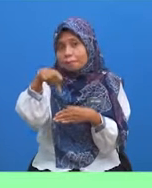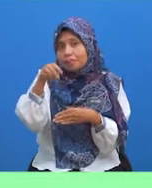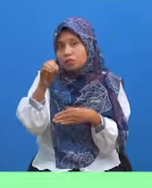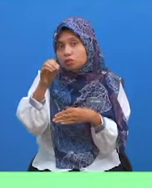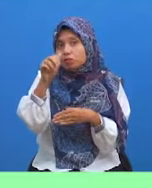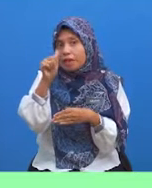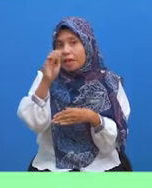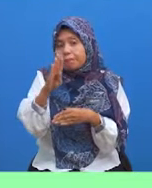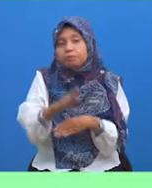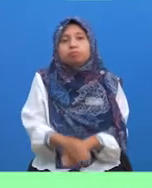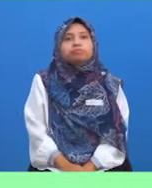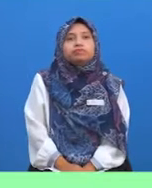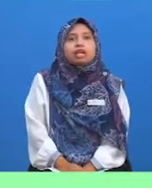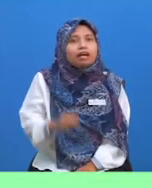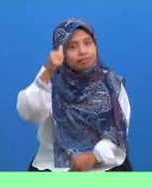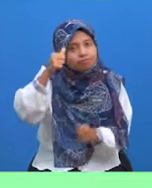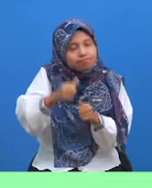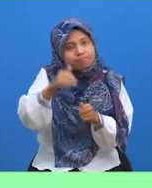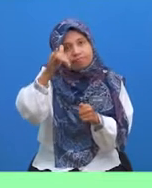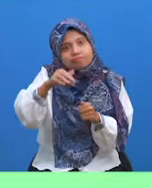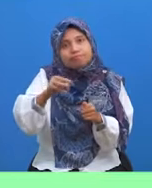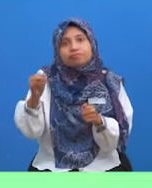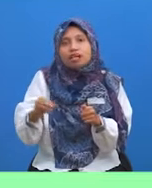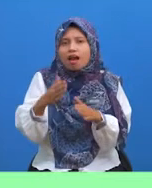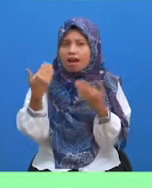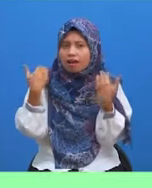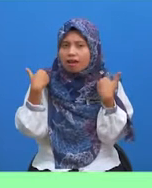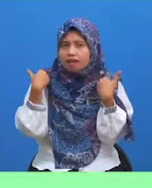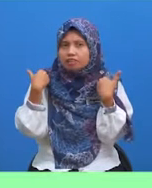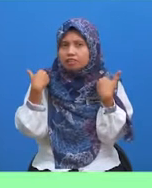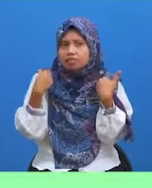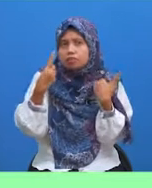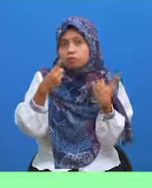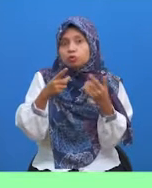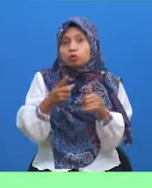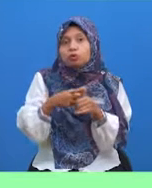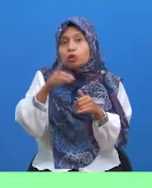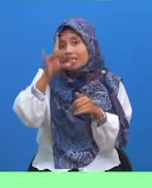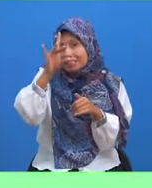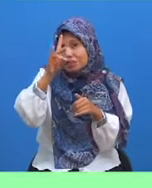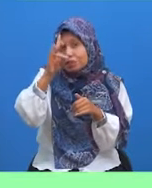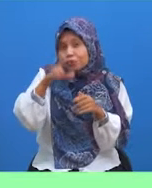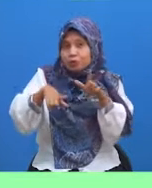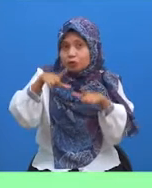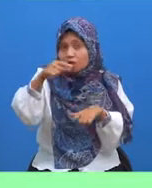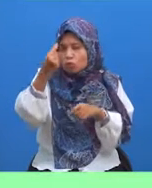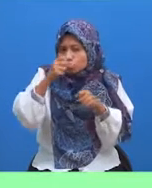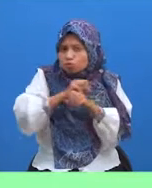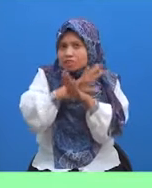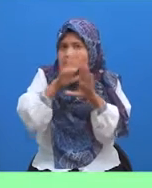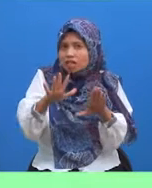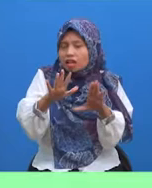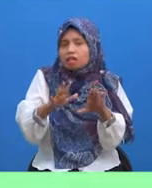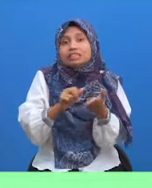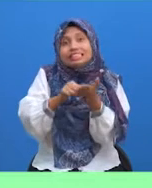ingat dia murid-murid terdapay memastikan tujuh langkah dalam menerangkan ke sensasi di ke